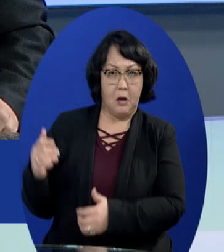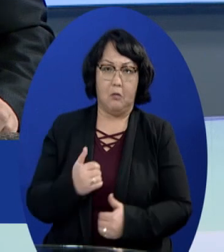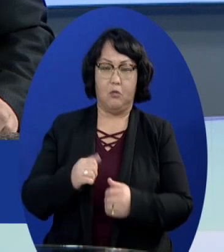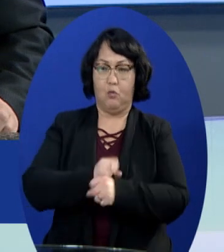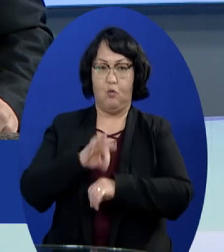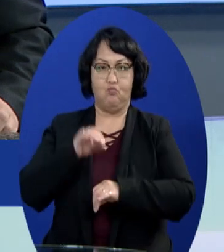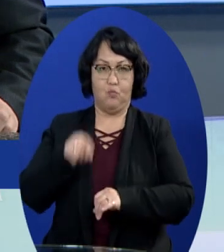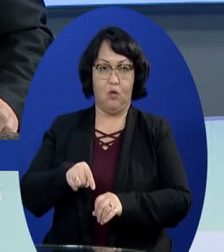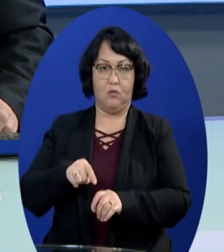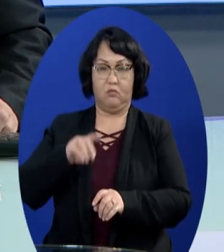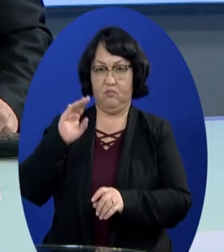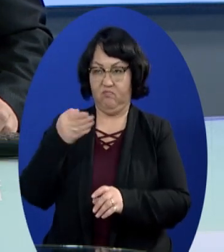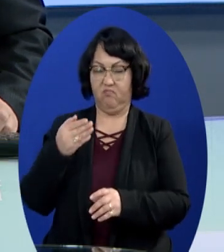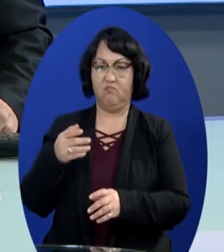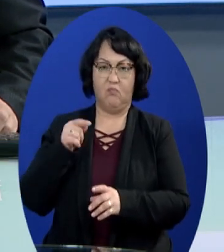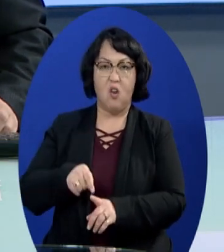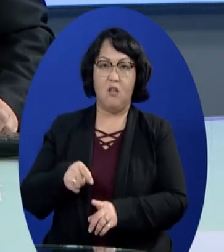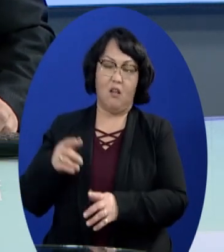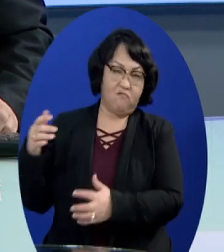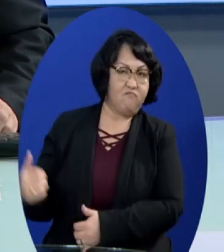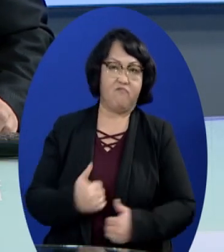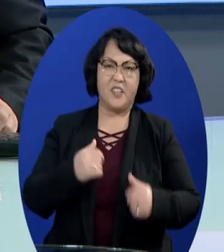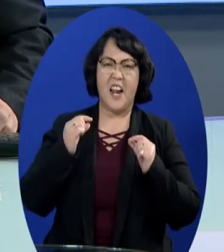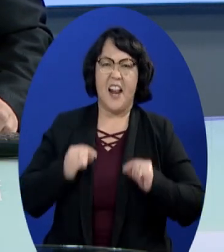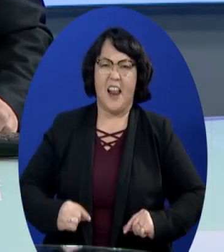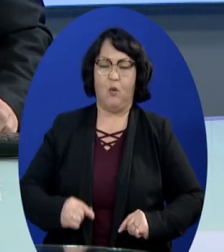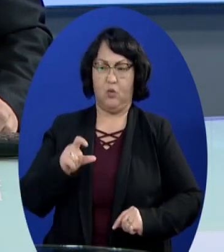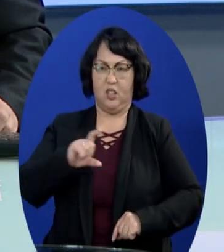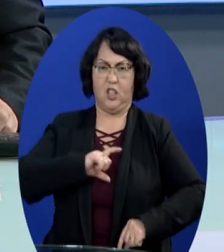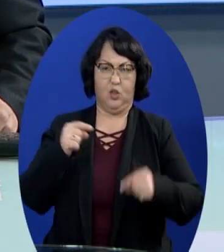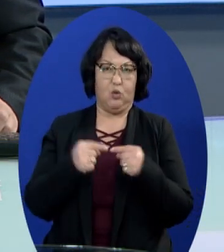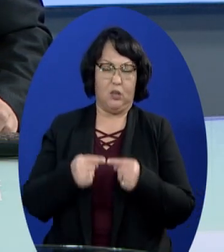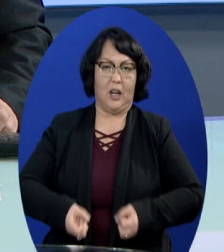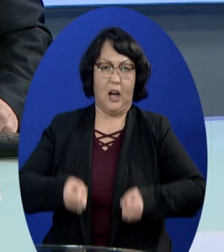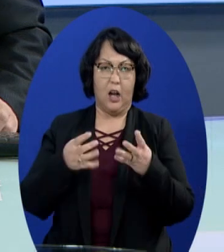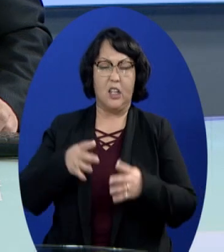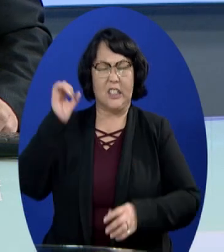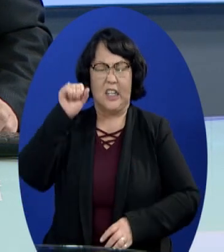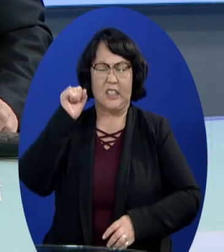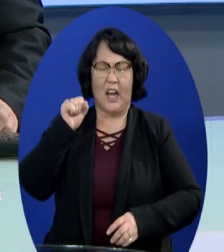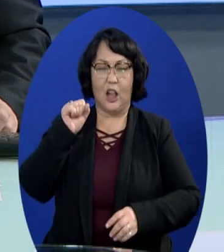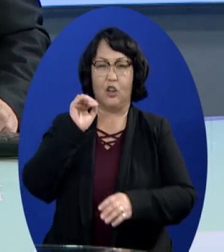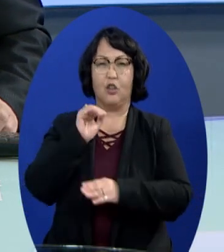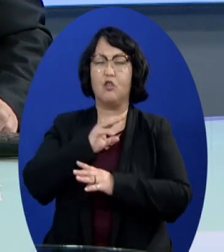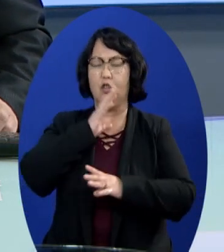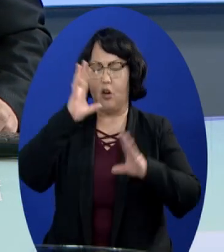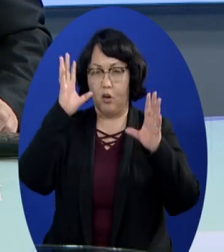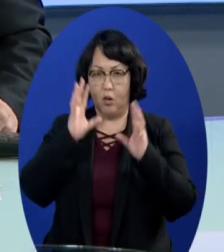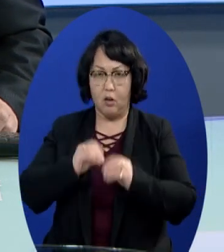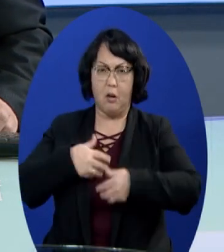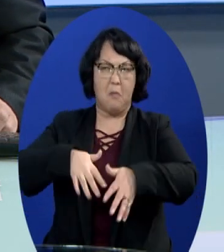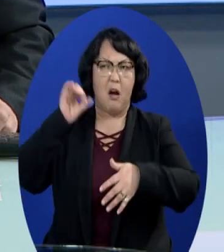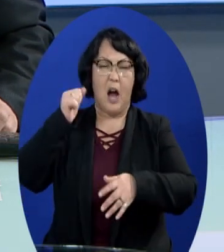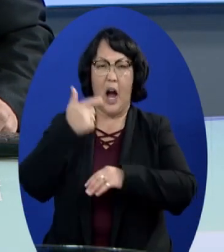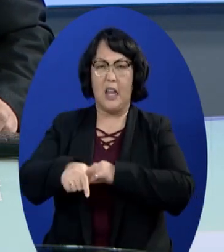эрхийг бүдүүлгээр зөрчснэг олон нийтэд бухимдаж хүлээж авлаа. Өнөөглөө ихэлсэн иргэдийн эсэргүүцлийн жагсаал орой хүртэл үргэлжиллээ. Иргэдийн бухимдал хахир